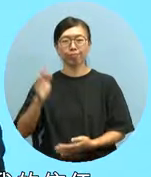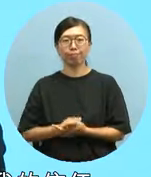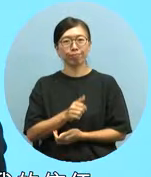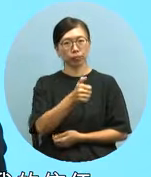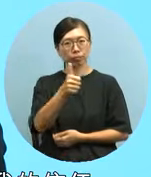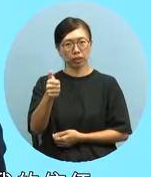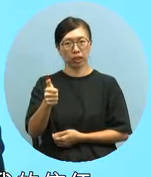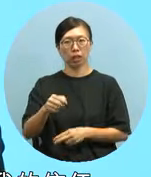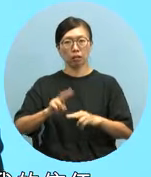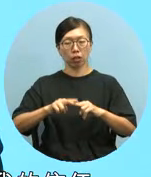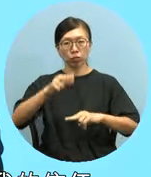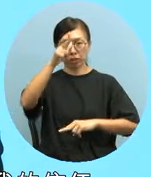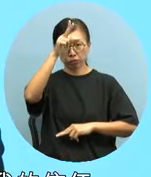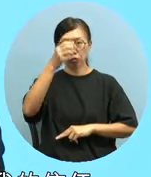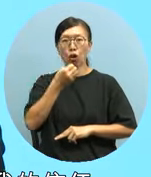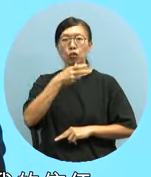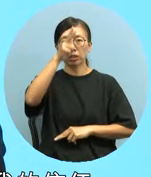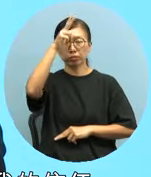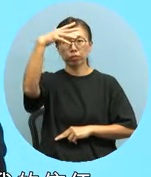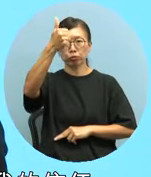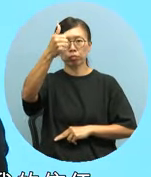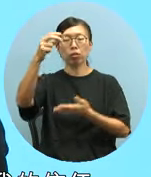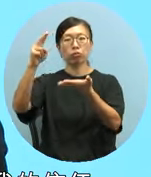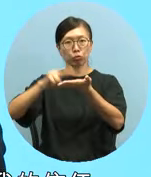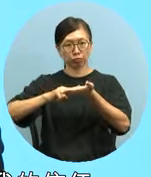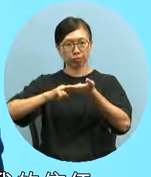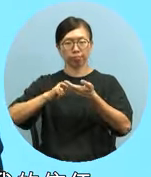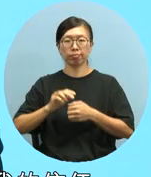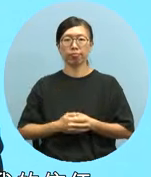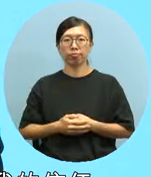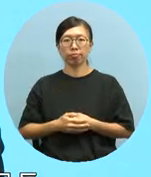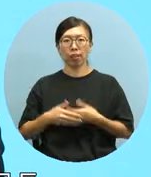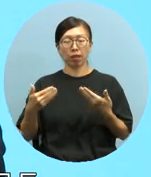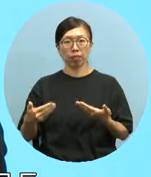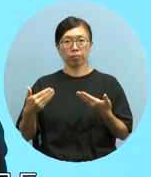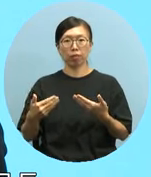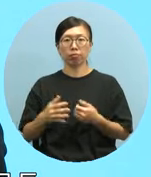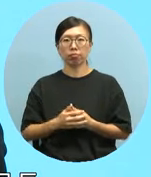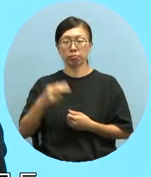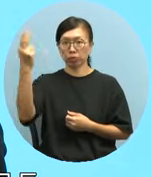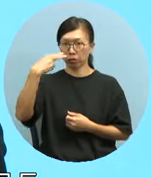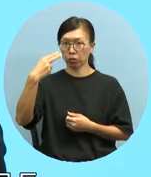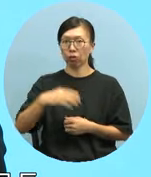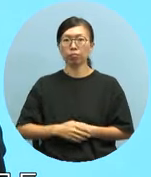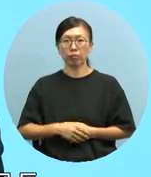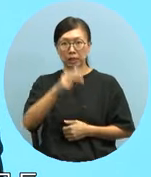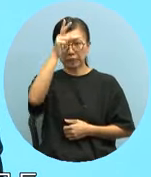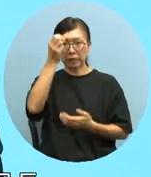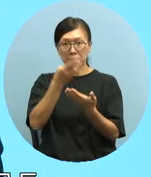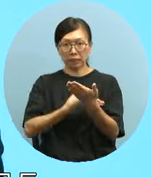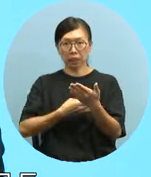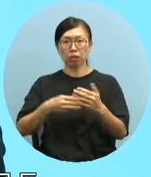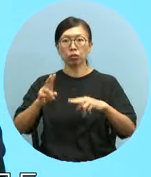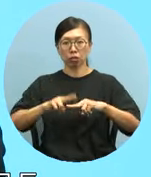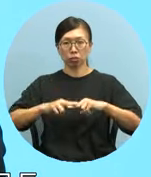好榮幸，亦都感謝中央同行政長官對我嘅信任。今次咧任命我為